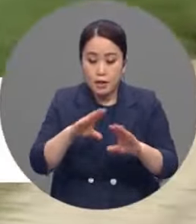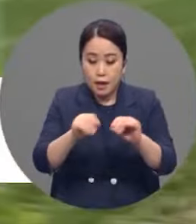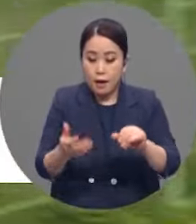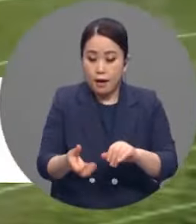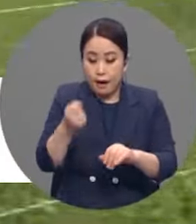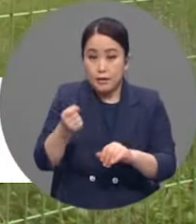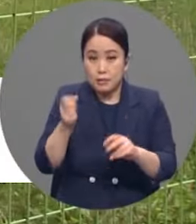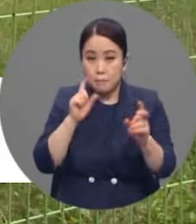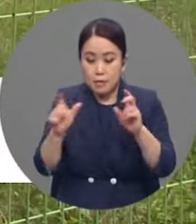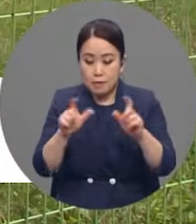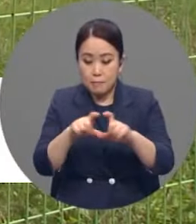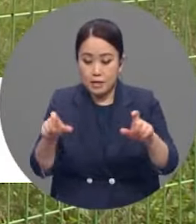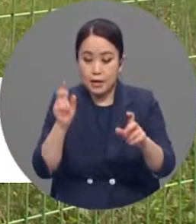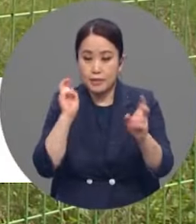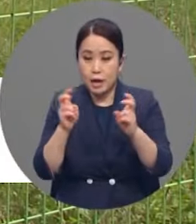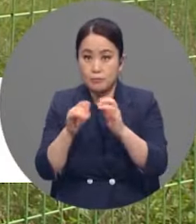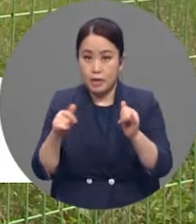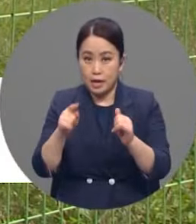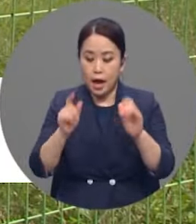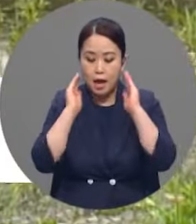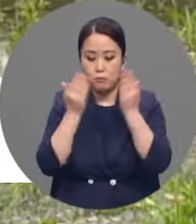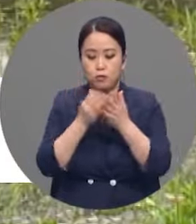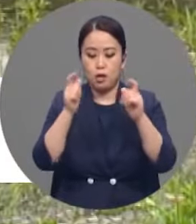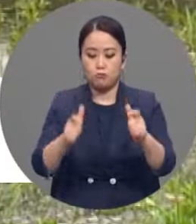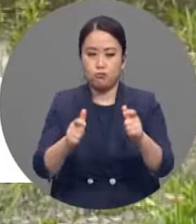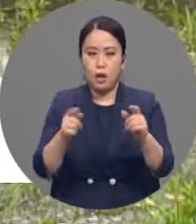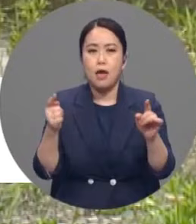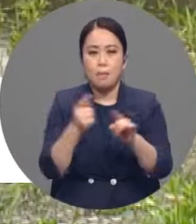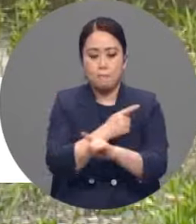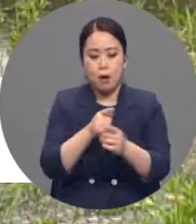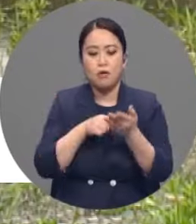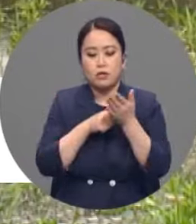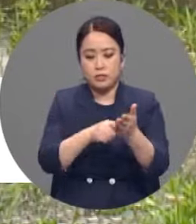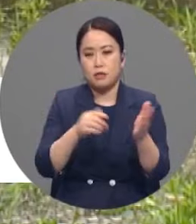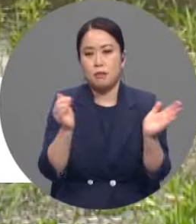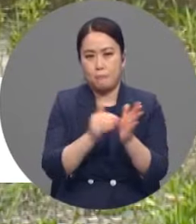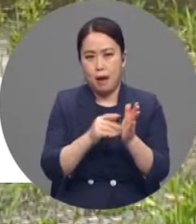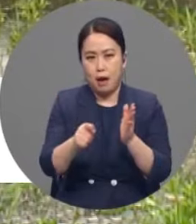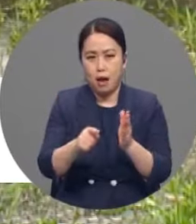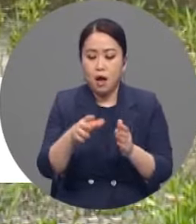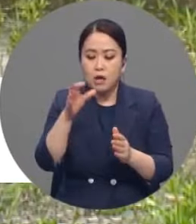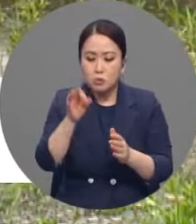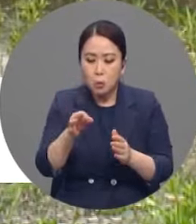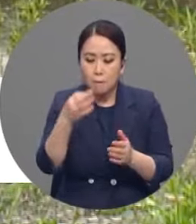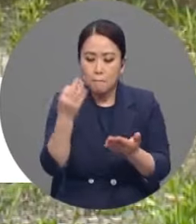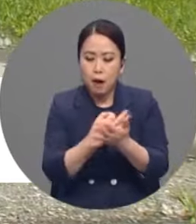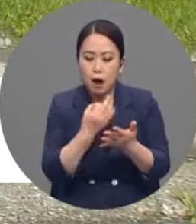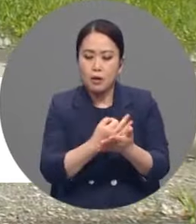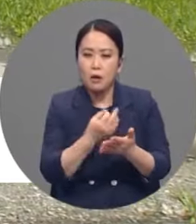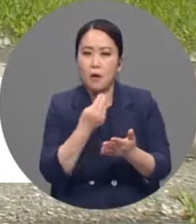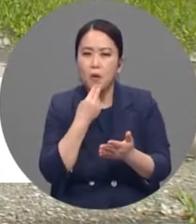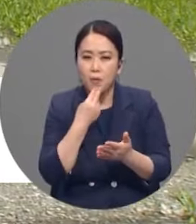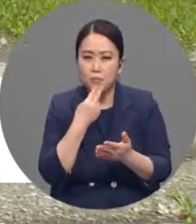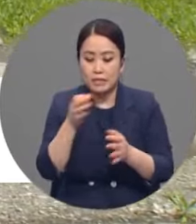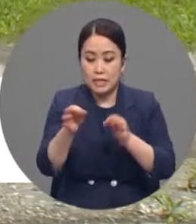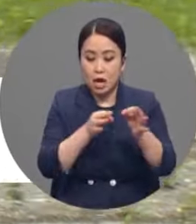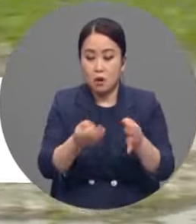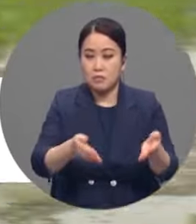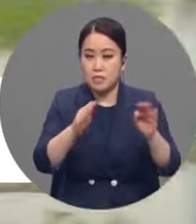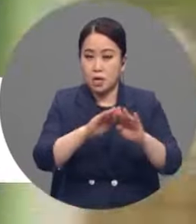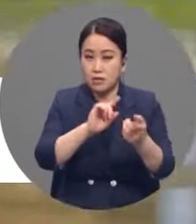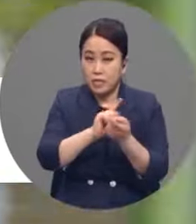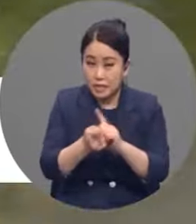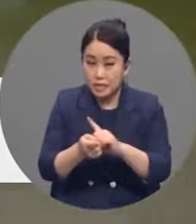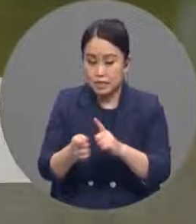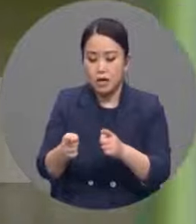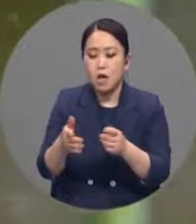사업자가 해운대구에 지구단위 계획 변경을 요청했습니다. 돈 안 되는 상업시설 대신 주상복합 같은 돈